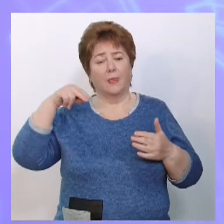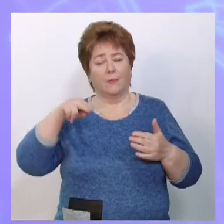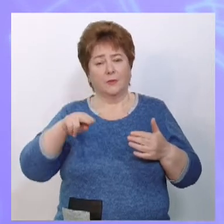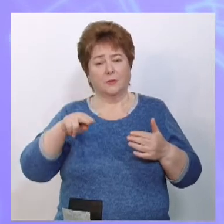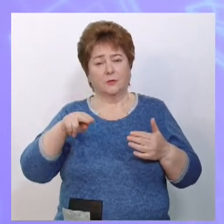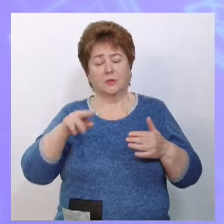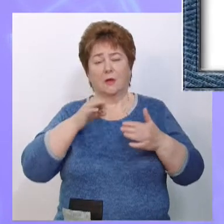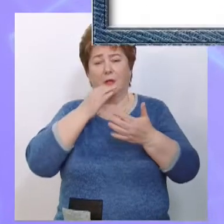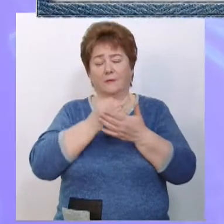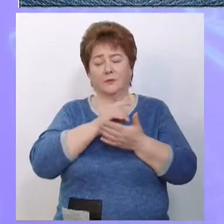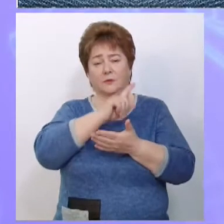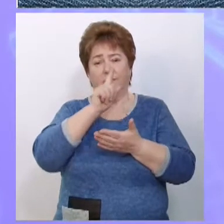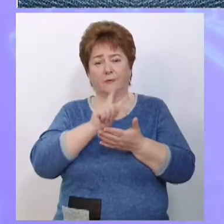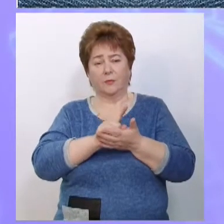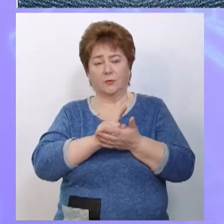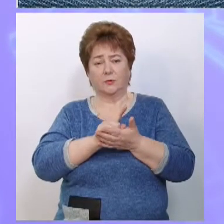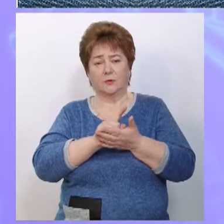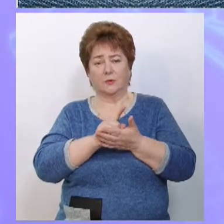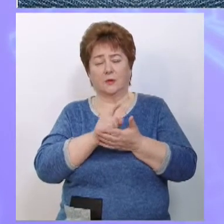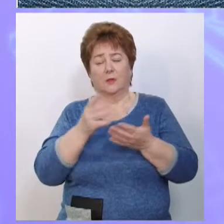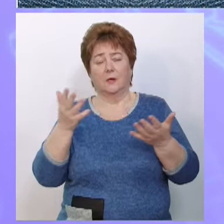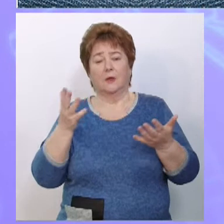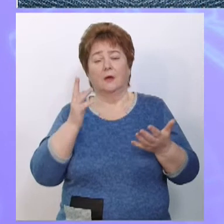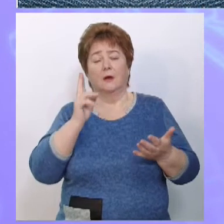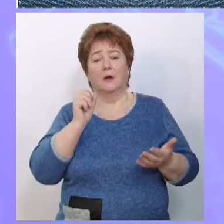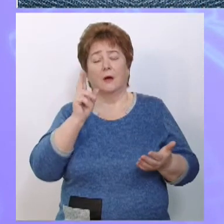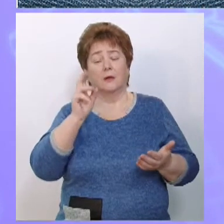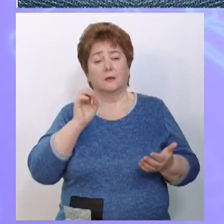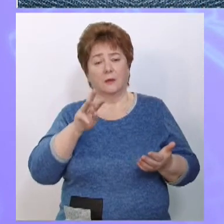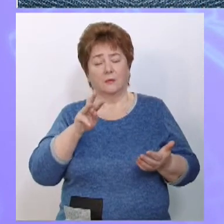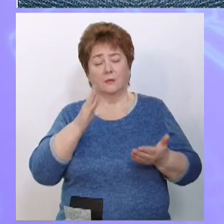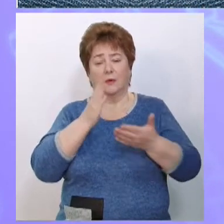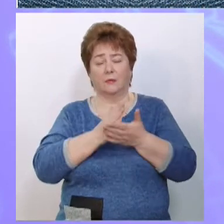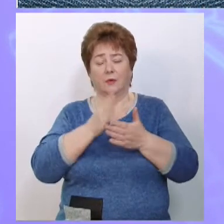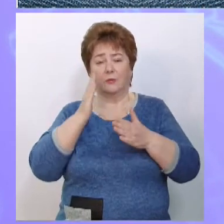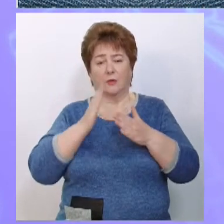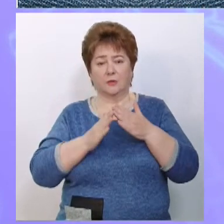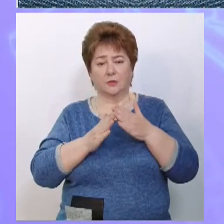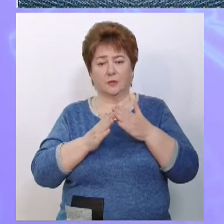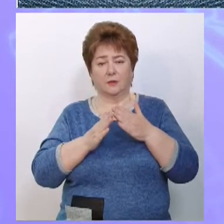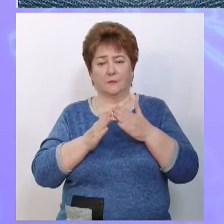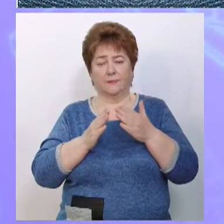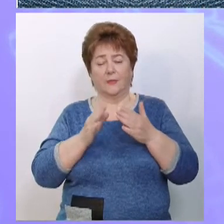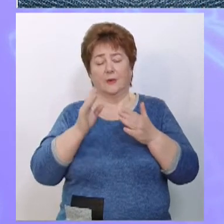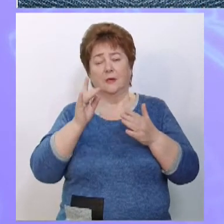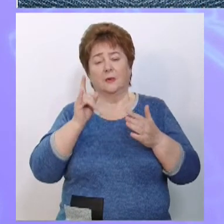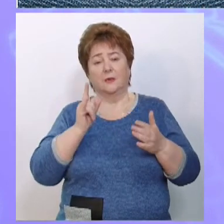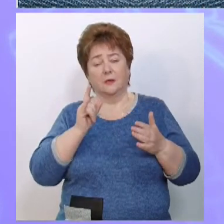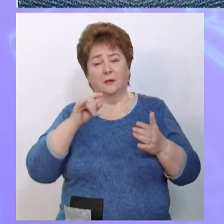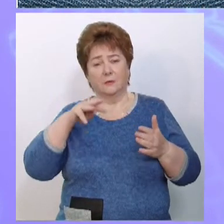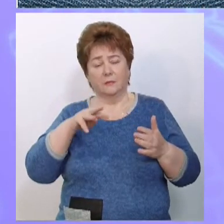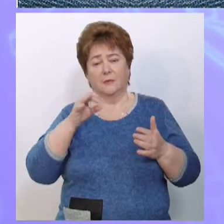падеже отвечают на вопрос «каким?», имеют окончание «ым»,